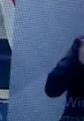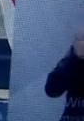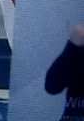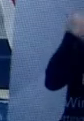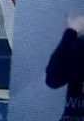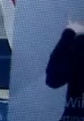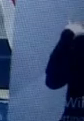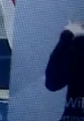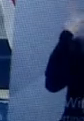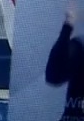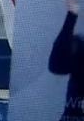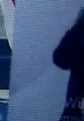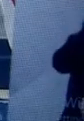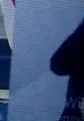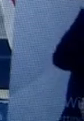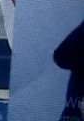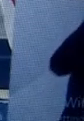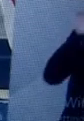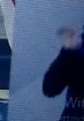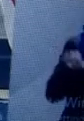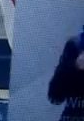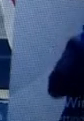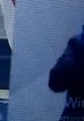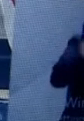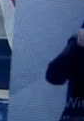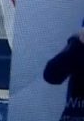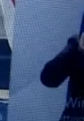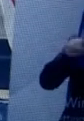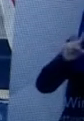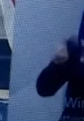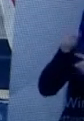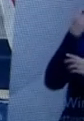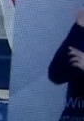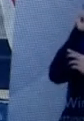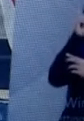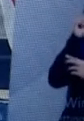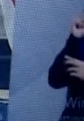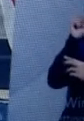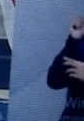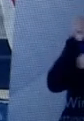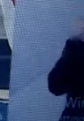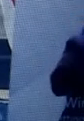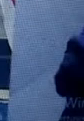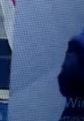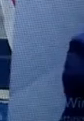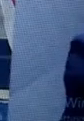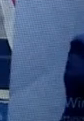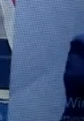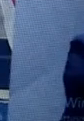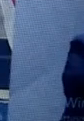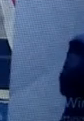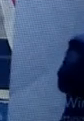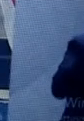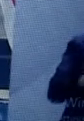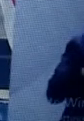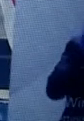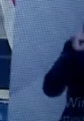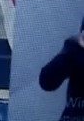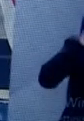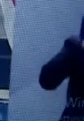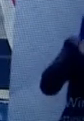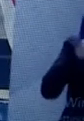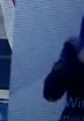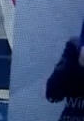kerajaan telah melaksanakan pelbagai strategi dan langkah yang wajar dalam menangani dan juga membendung